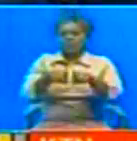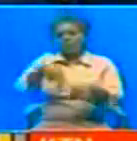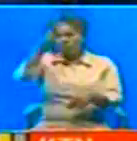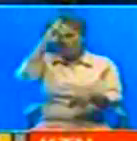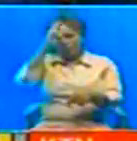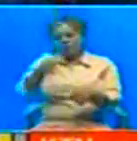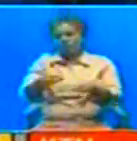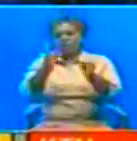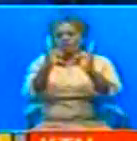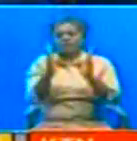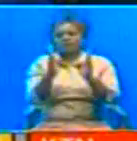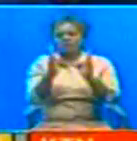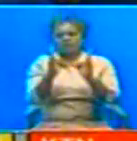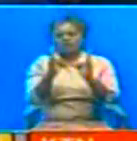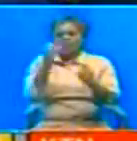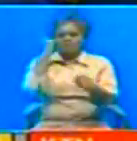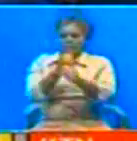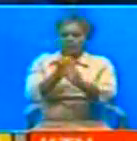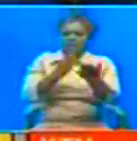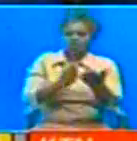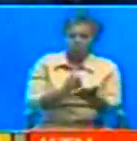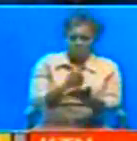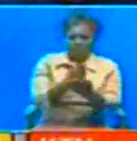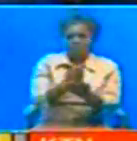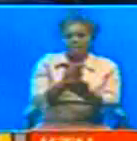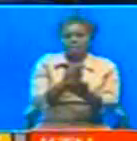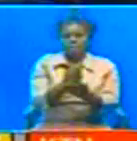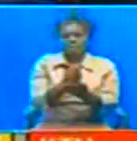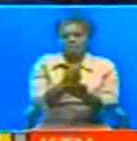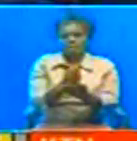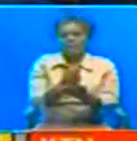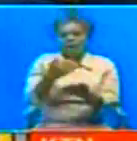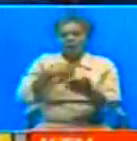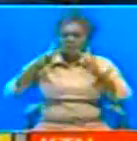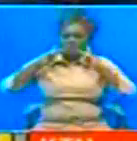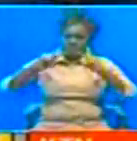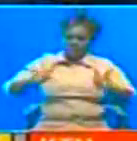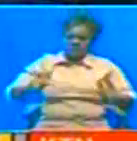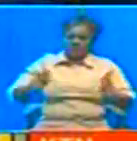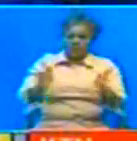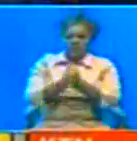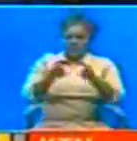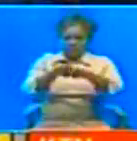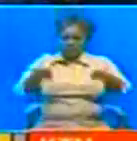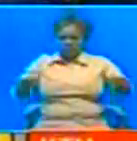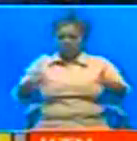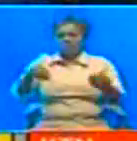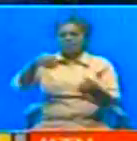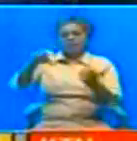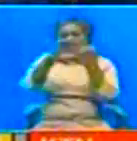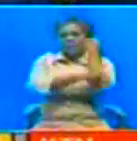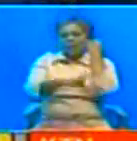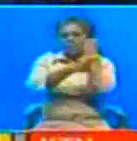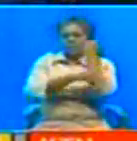officer and in ensuring that there is a peace and stability in our country